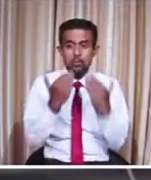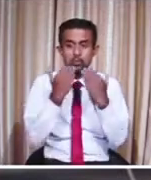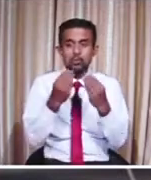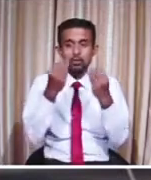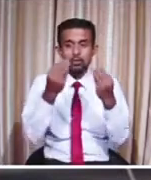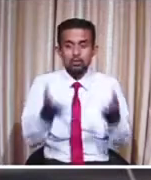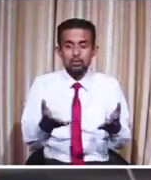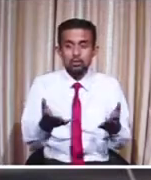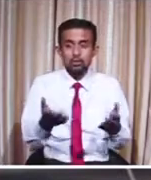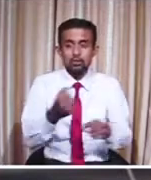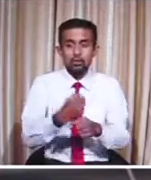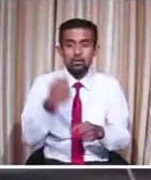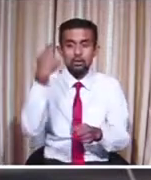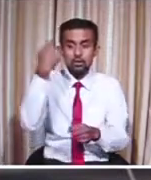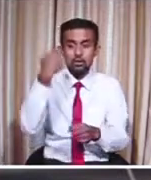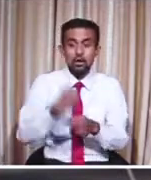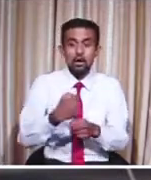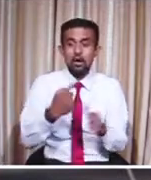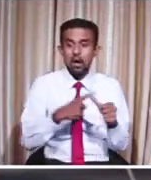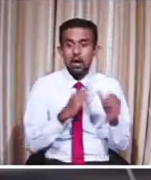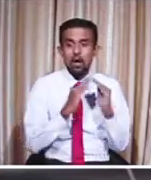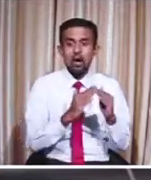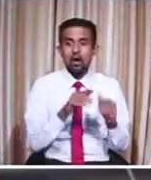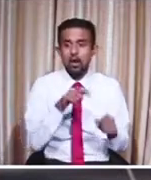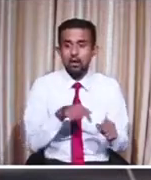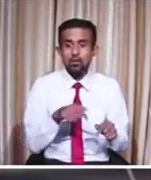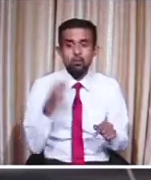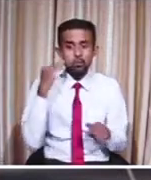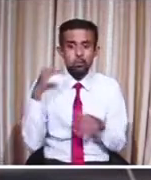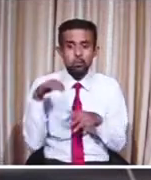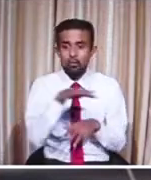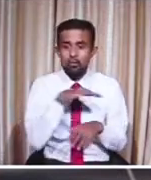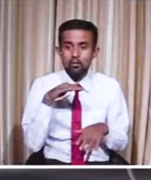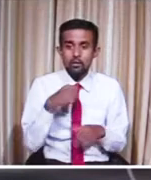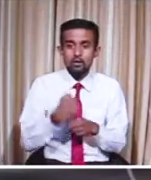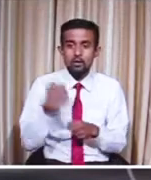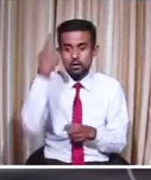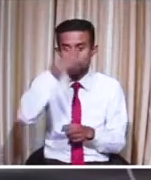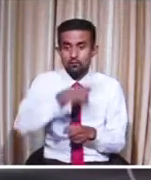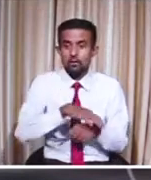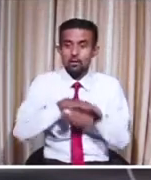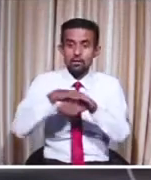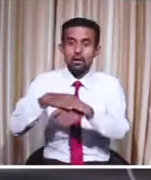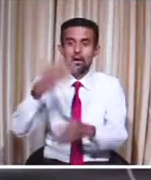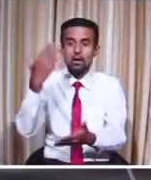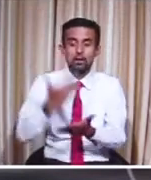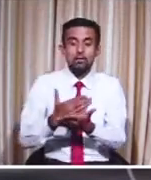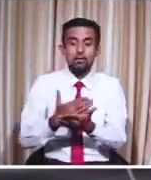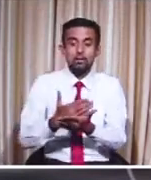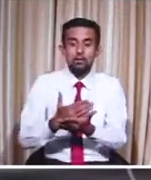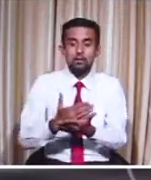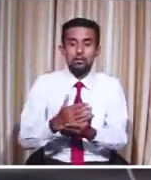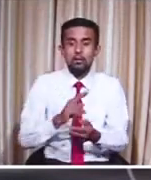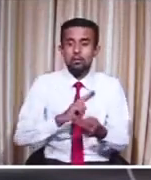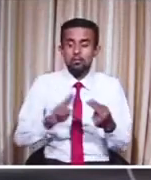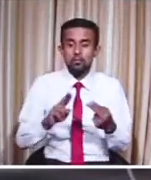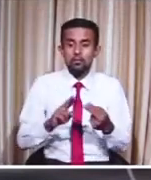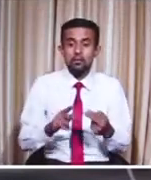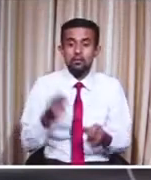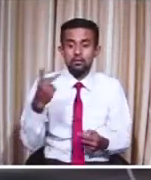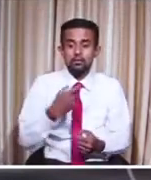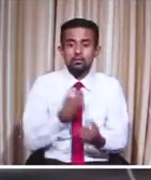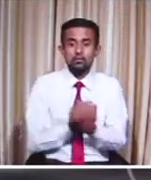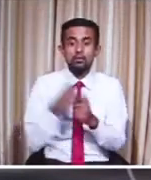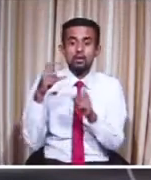දුන්නා ගාලු අරලියගහ මන්දිරයේ සිටින පිරිස ගාලු මෝදට මේක නතර කරන්න එන්න දෙන්න එපා. ඒ අනුව නියෝජ්‍ය